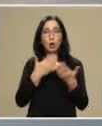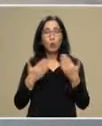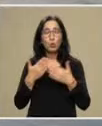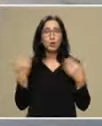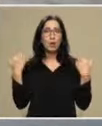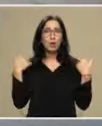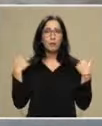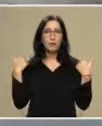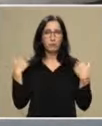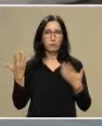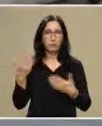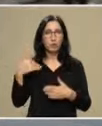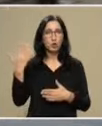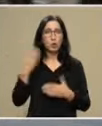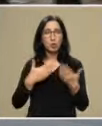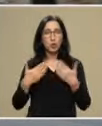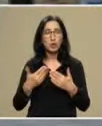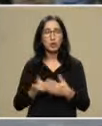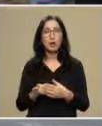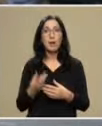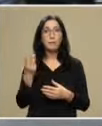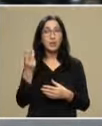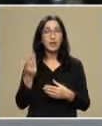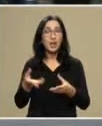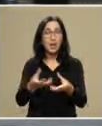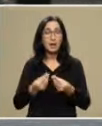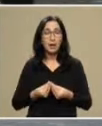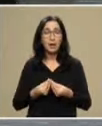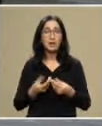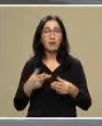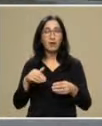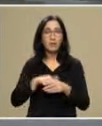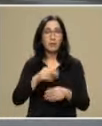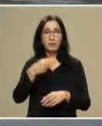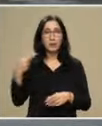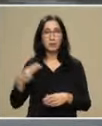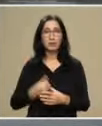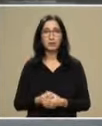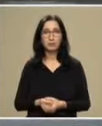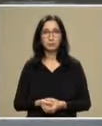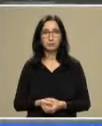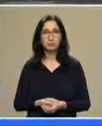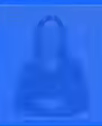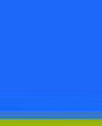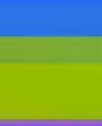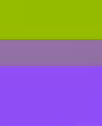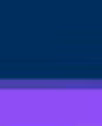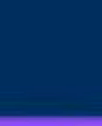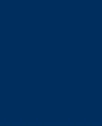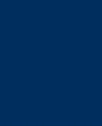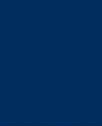по специалността, а трети е нает във фирмата, която днес ремонтира улица с Гориград.